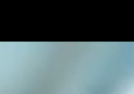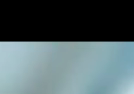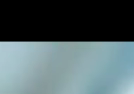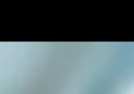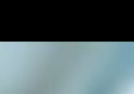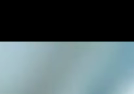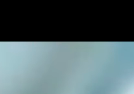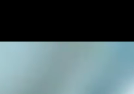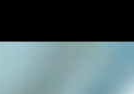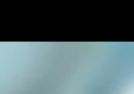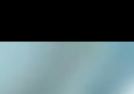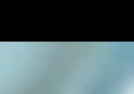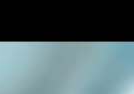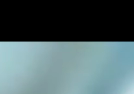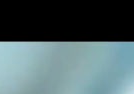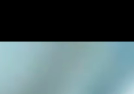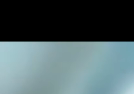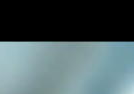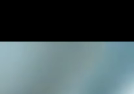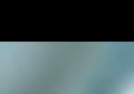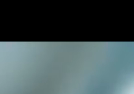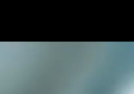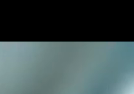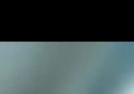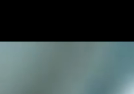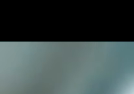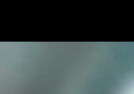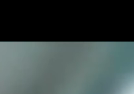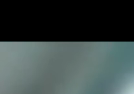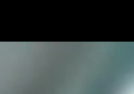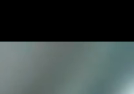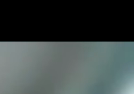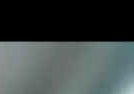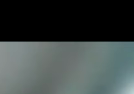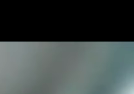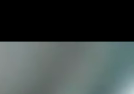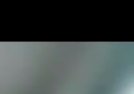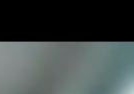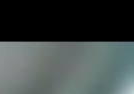in conformity with this directive. The same should apply to economic operators providing service.